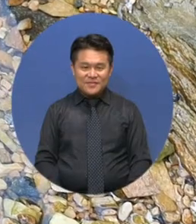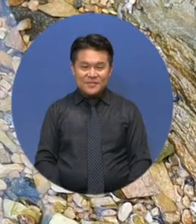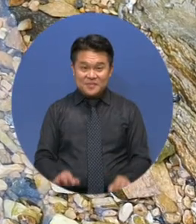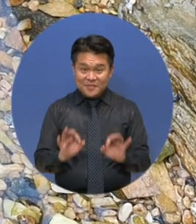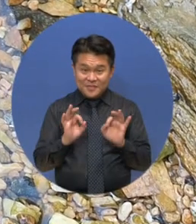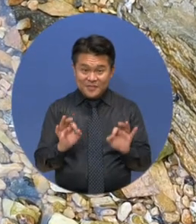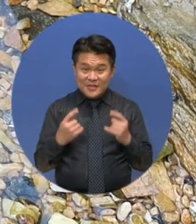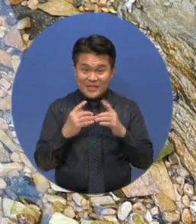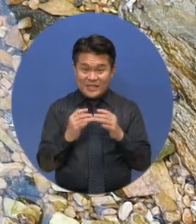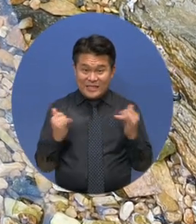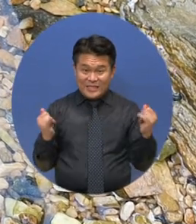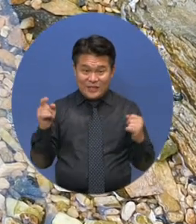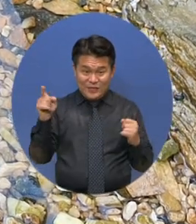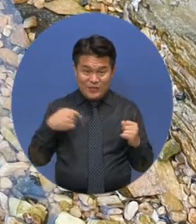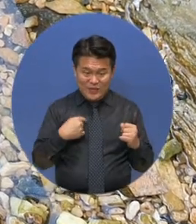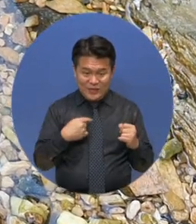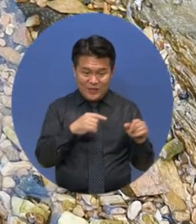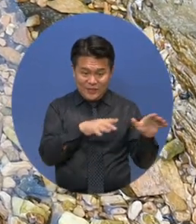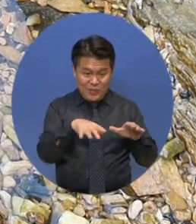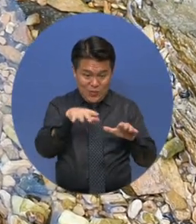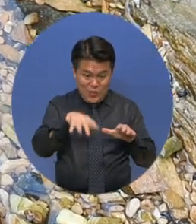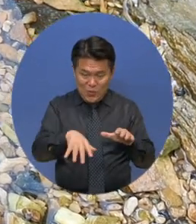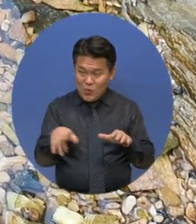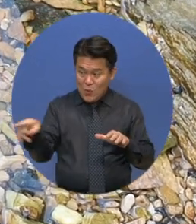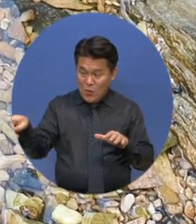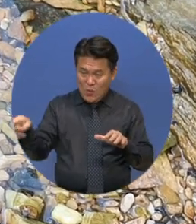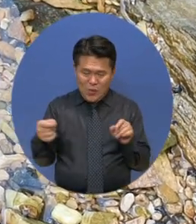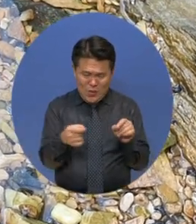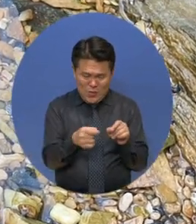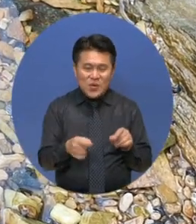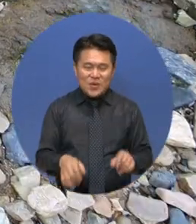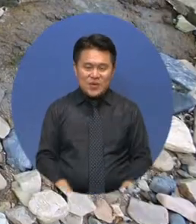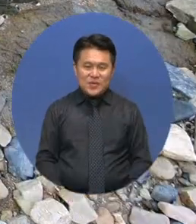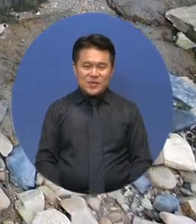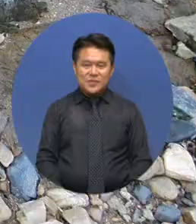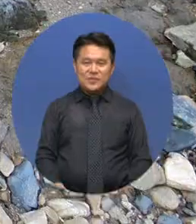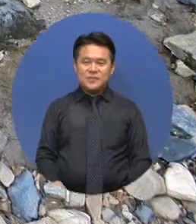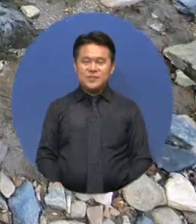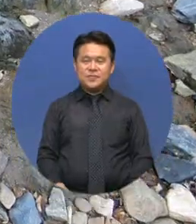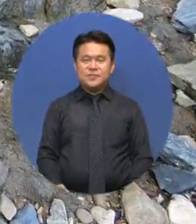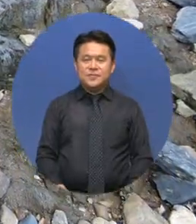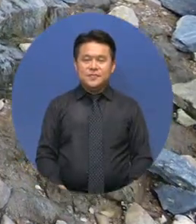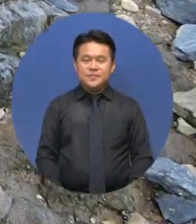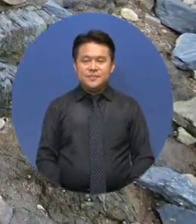놀랍게도 관광객들이 오가는 해수욕장과 얼마 떨어지지 않은 곳입니다.